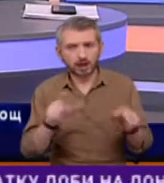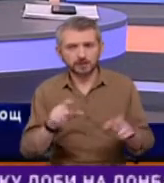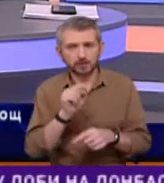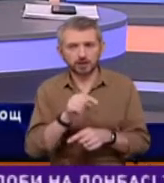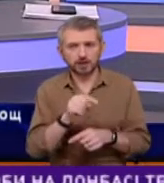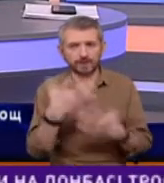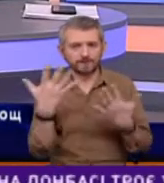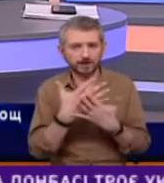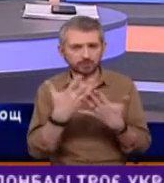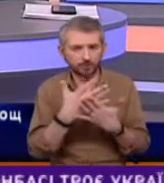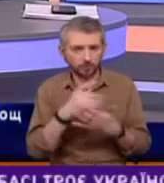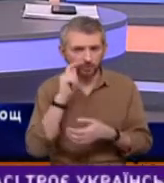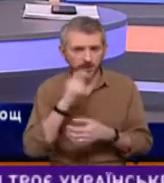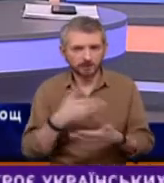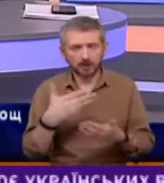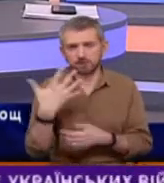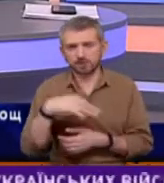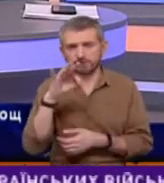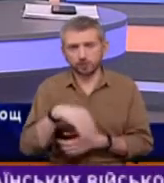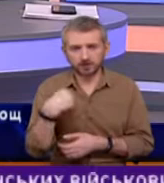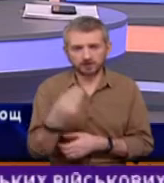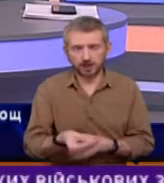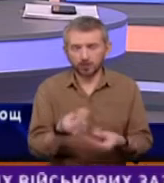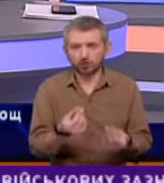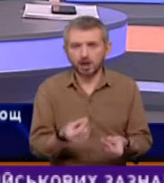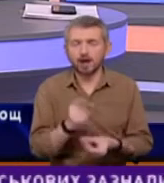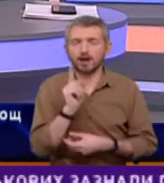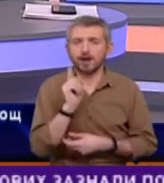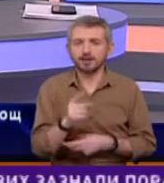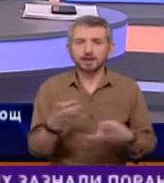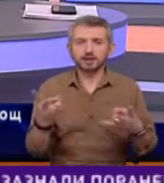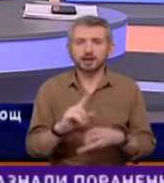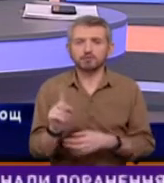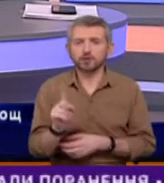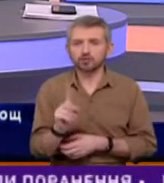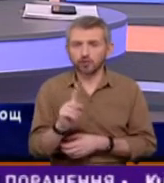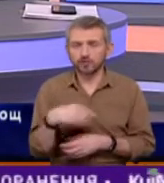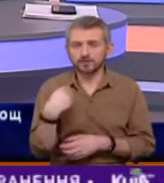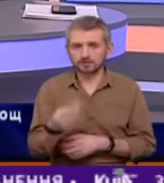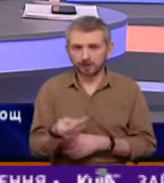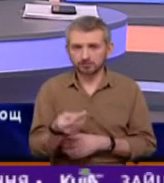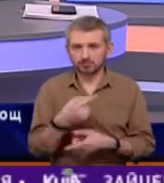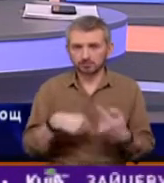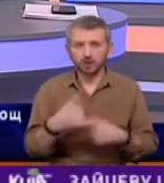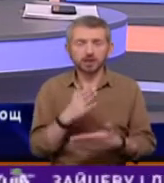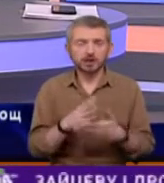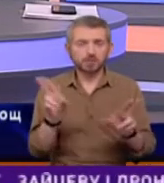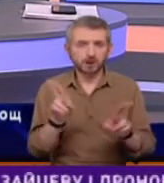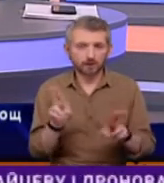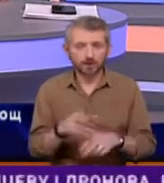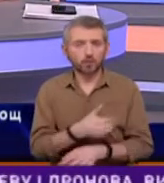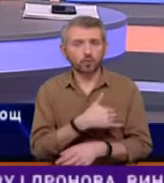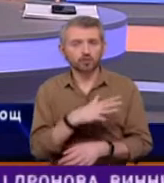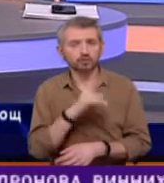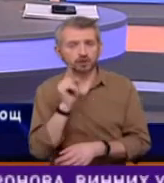оцей, фільмової української, яка 50% дає грошей. Але треба щось дати на споворот. Є правила. Тобто, хочеш